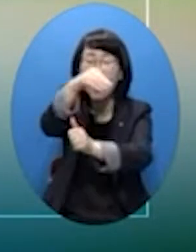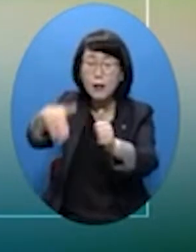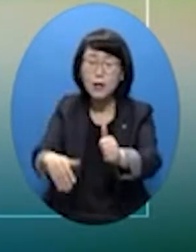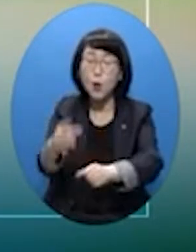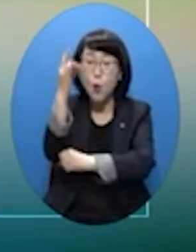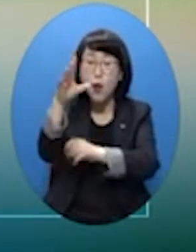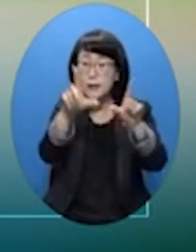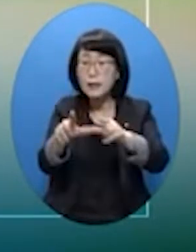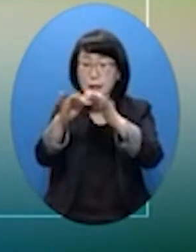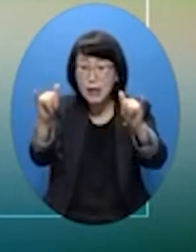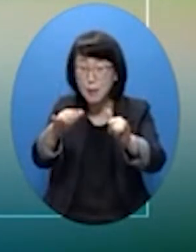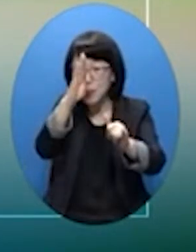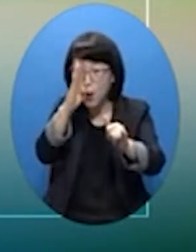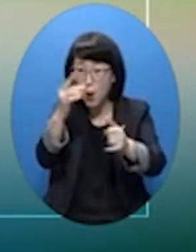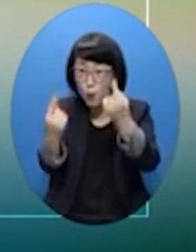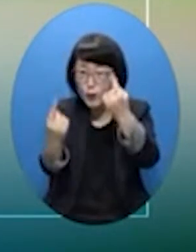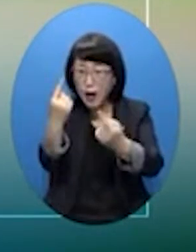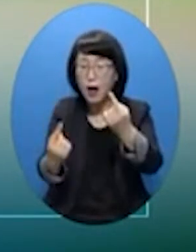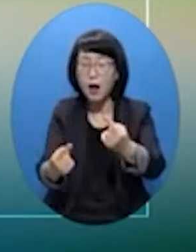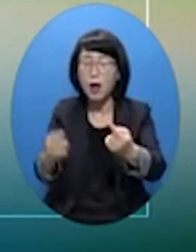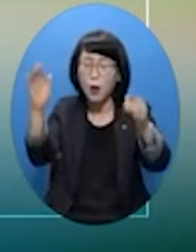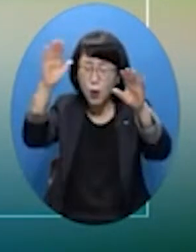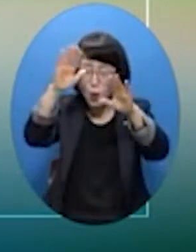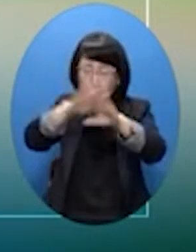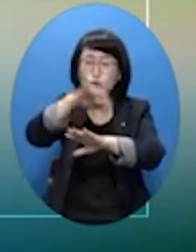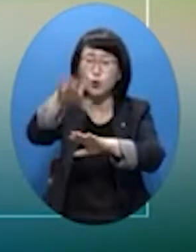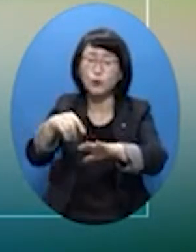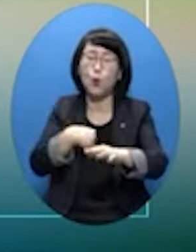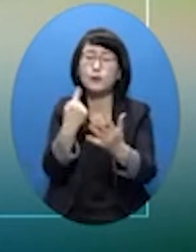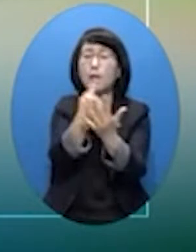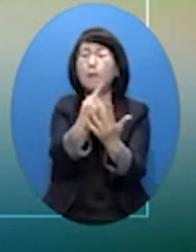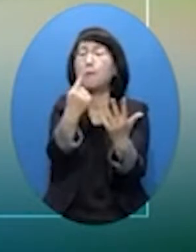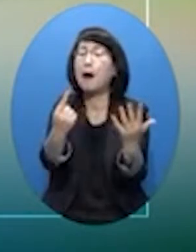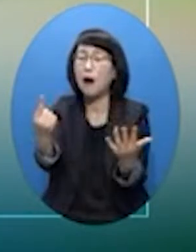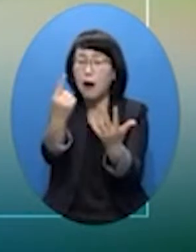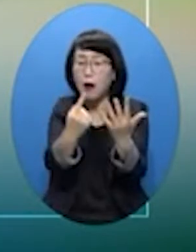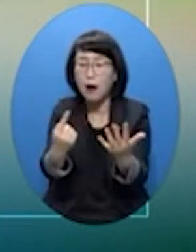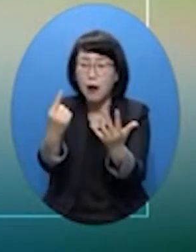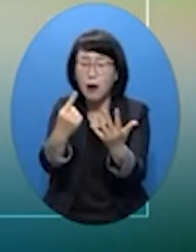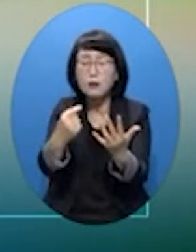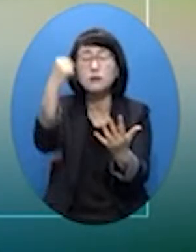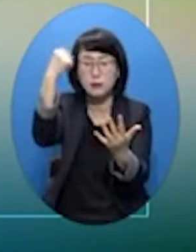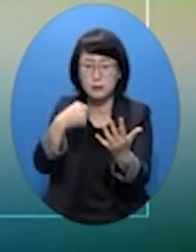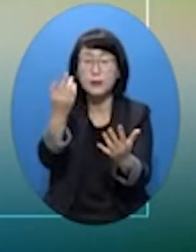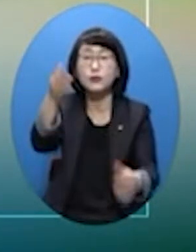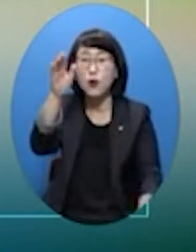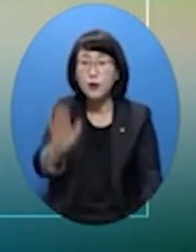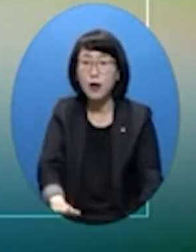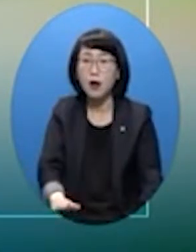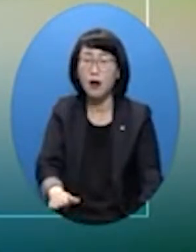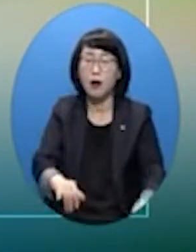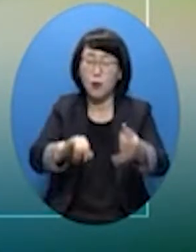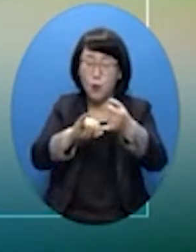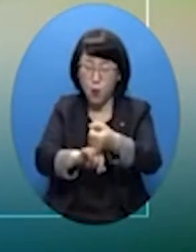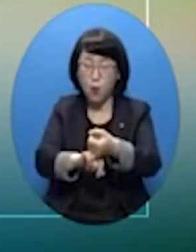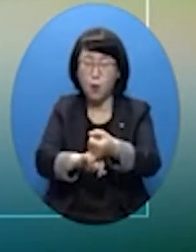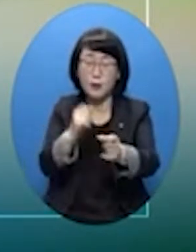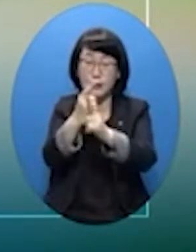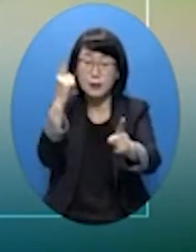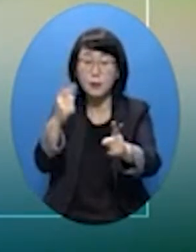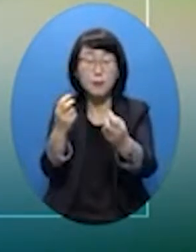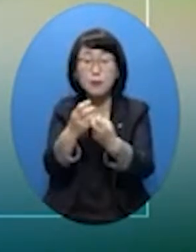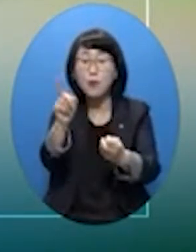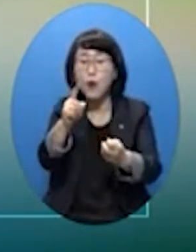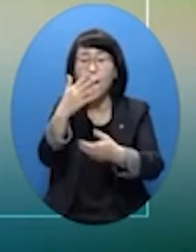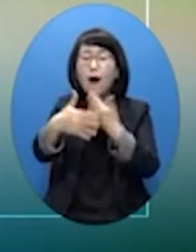원주민 7 병보다 어둠의 땅에 나 혼자만 떨어져 있다는 고독이 얻습니다 그러나 그때마다 1 수 있었던 것은 나와 함께